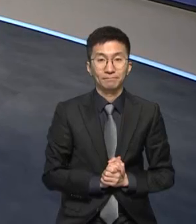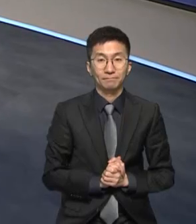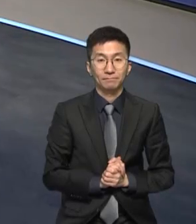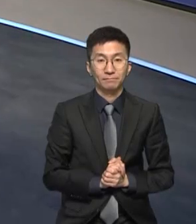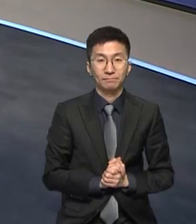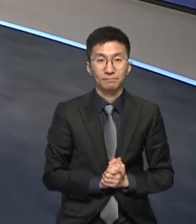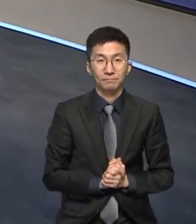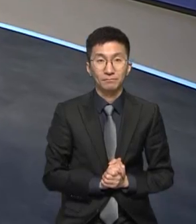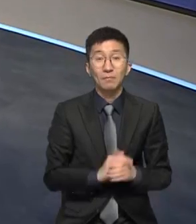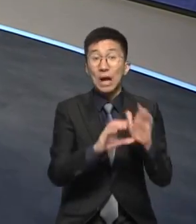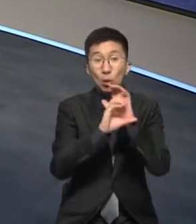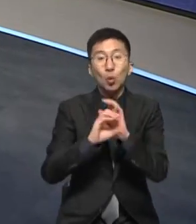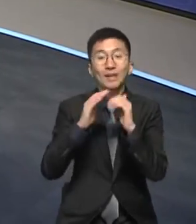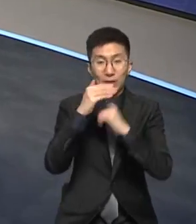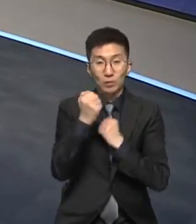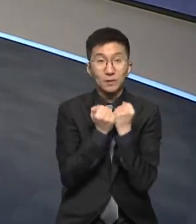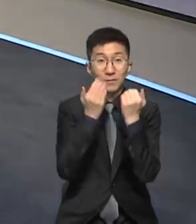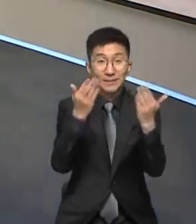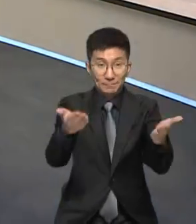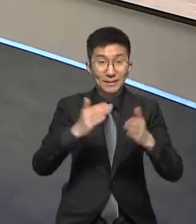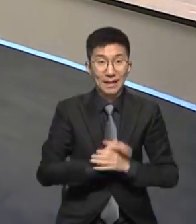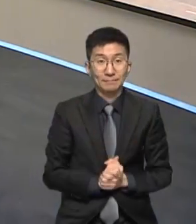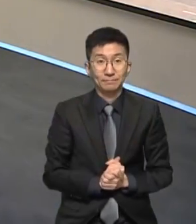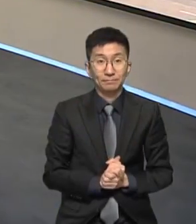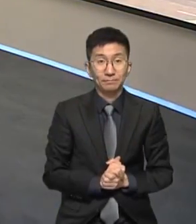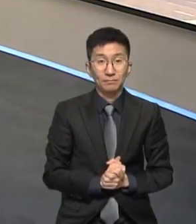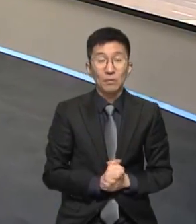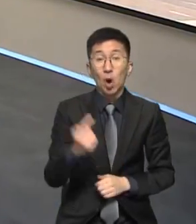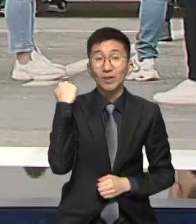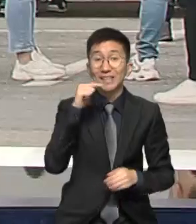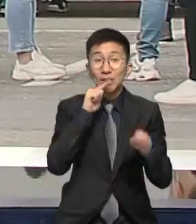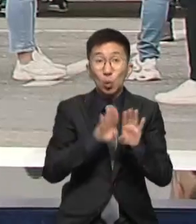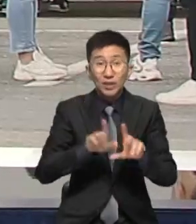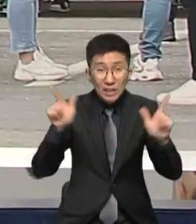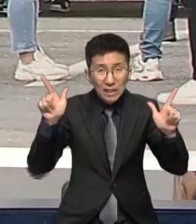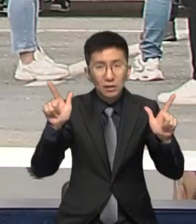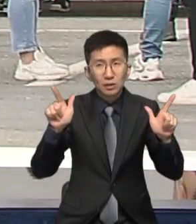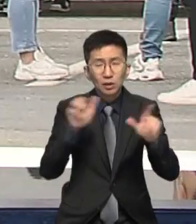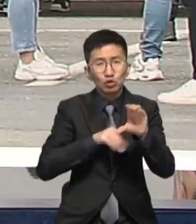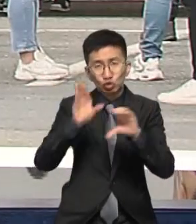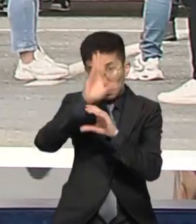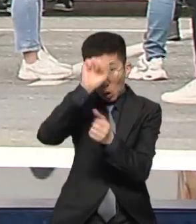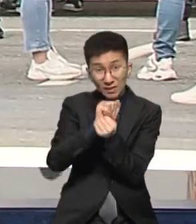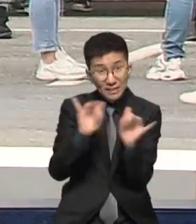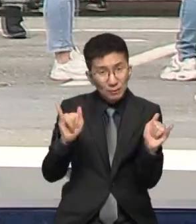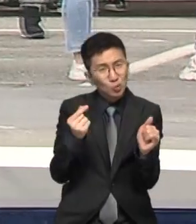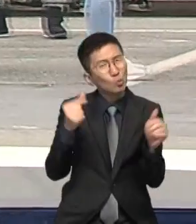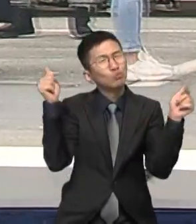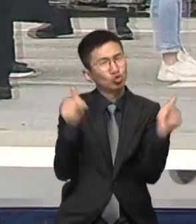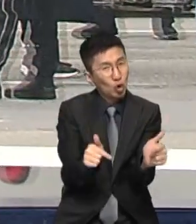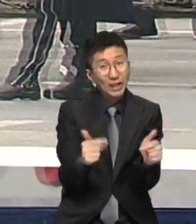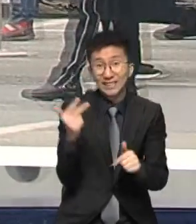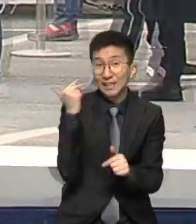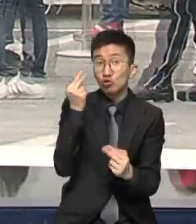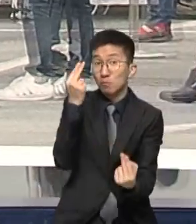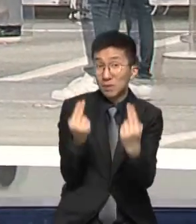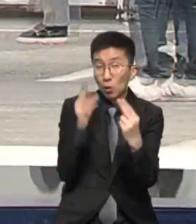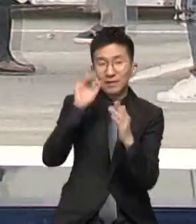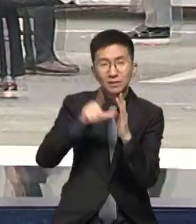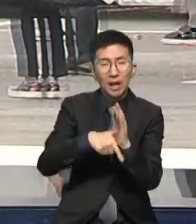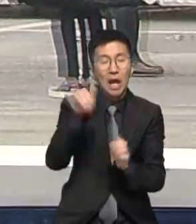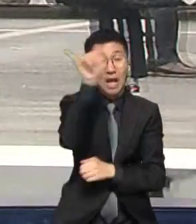계속해서 다음은 코로나 소식으로 이어가겠습니다. 어제가 휴일이라 추가 확진자 숫자는 좀 줄었지만 지난 한